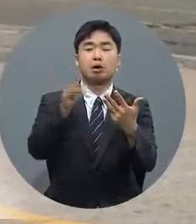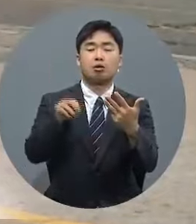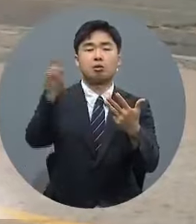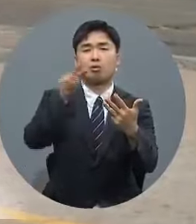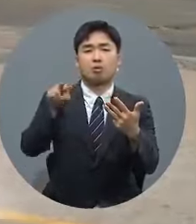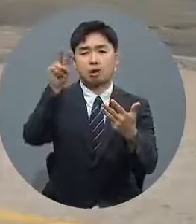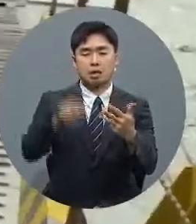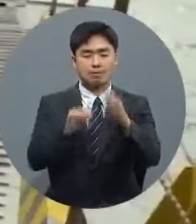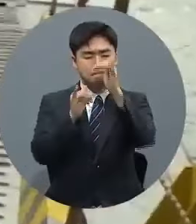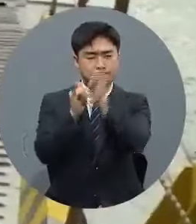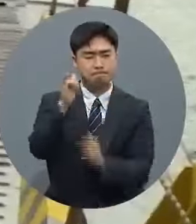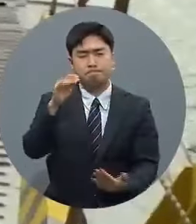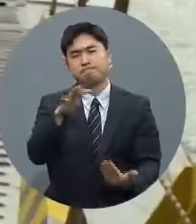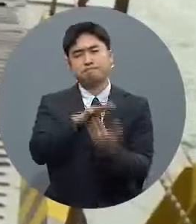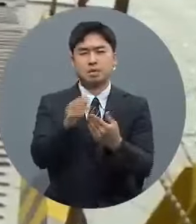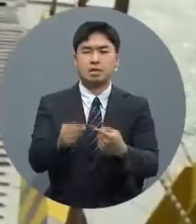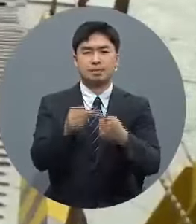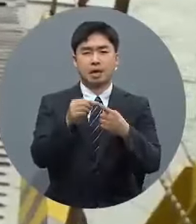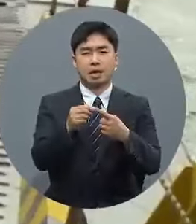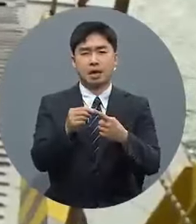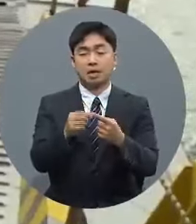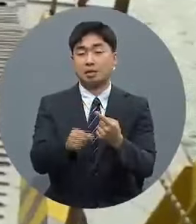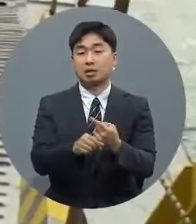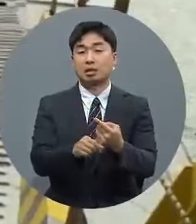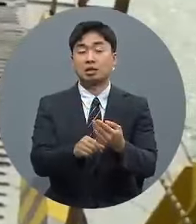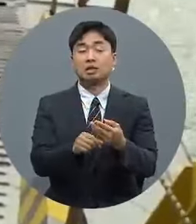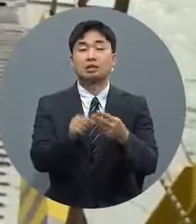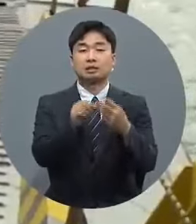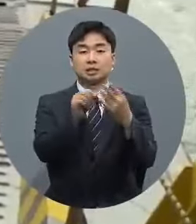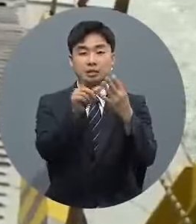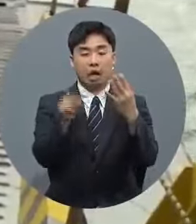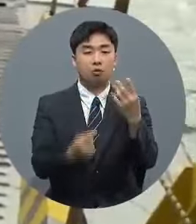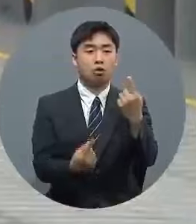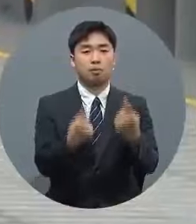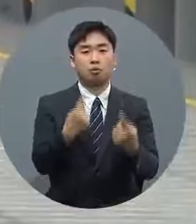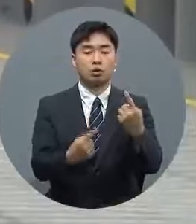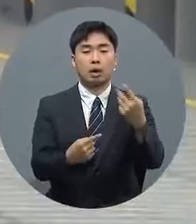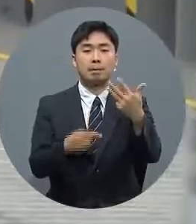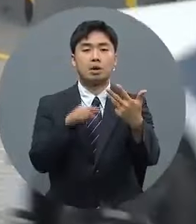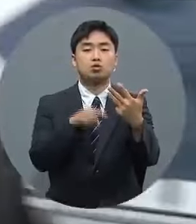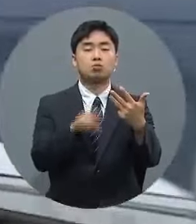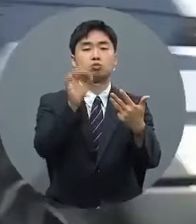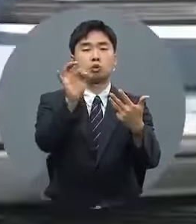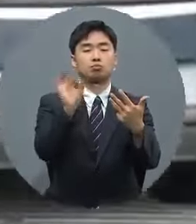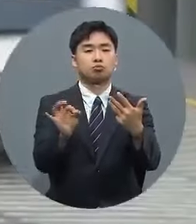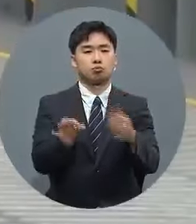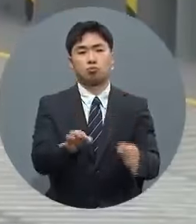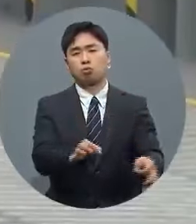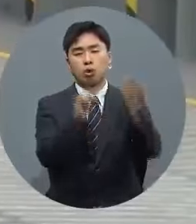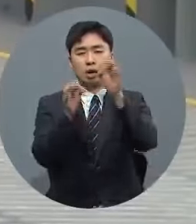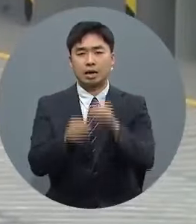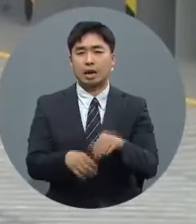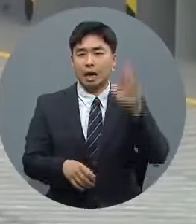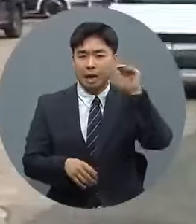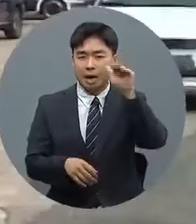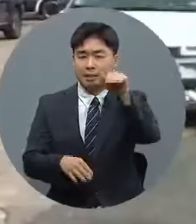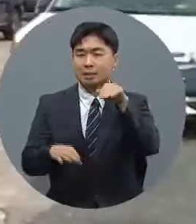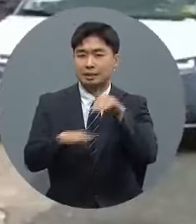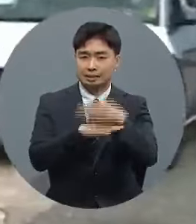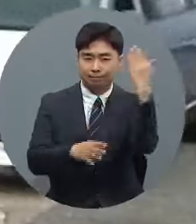최고치입니다 지난해 같은 기간보다 무려 88.4% 증가한 수치로 하이브리드를 중심으로 한